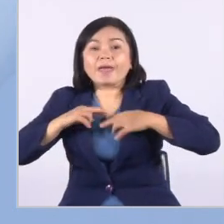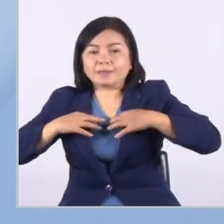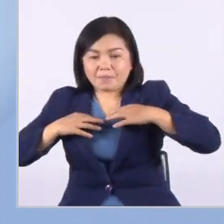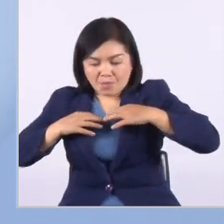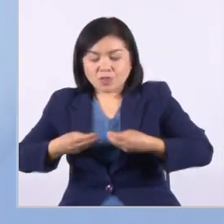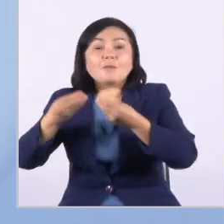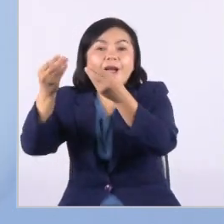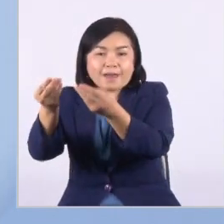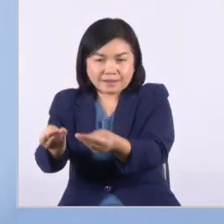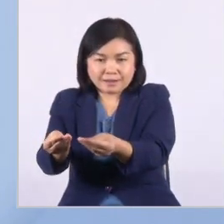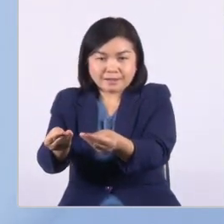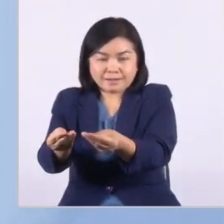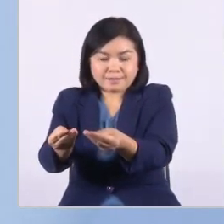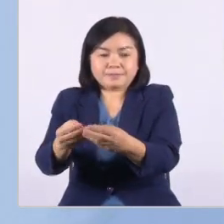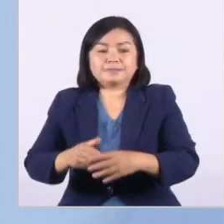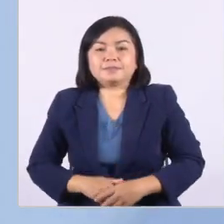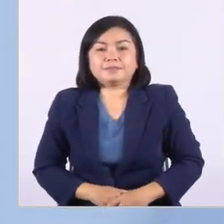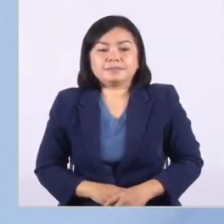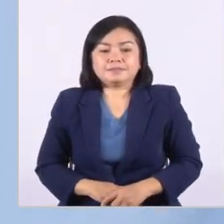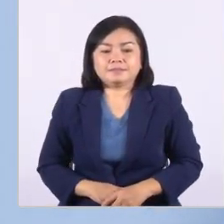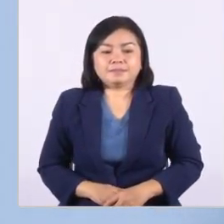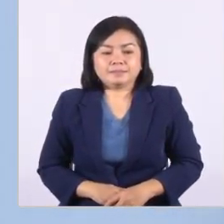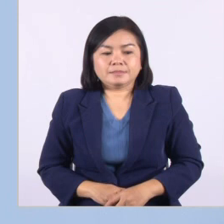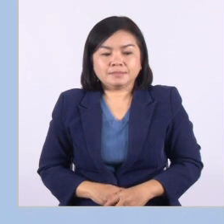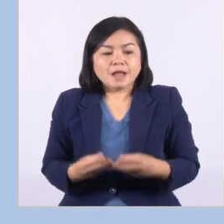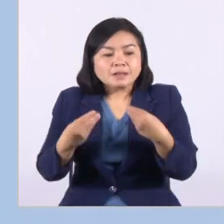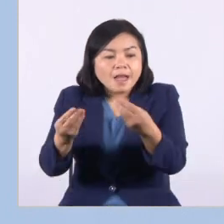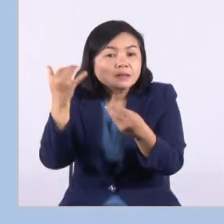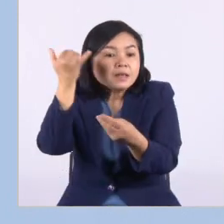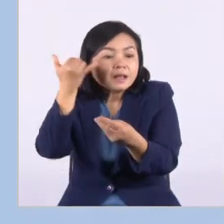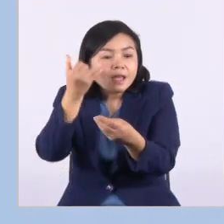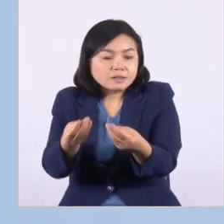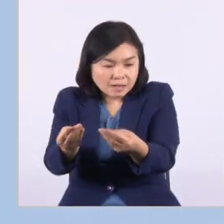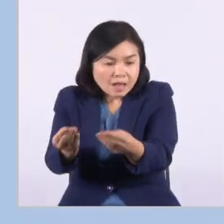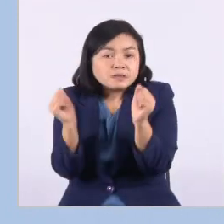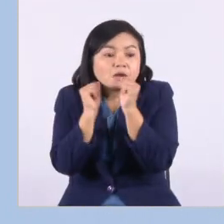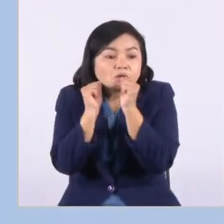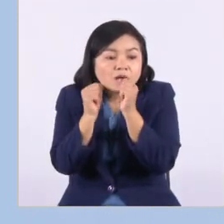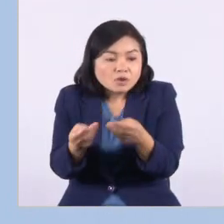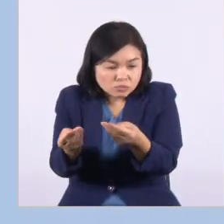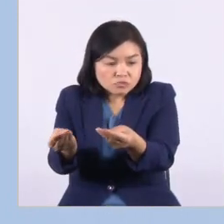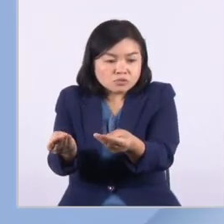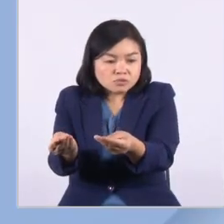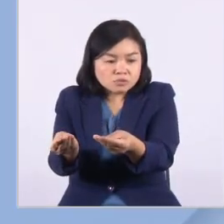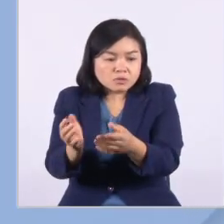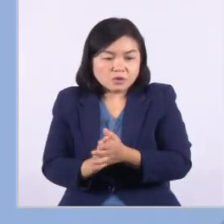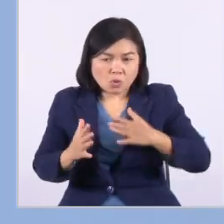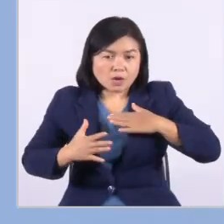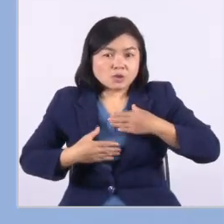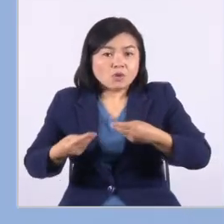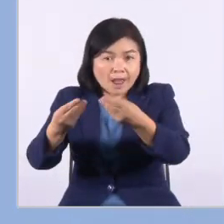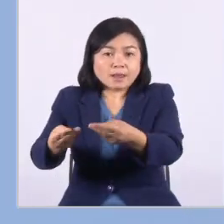ให้ครับนะยายหนาว ร้อนครับสนุดด โอ้ผม